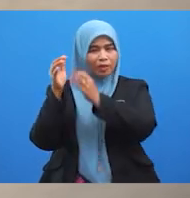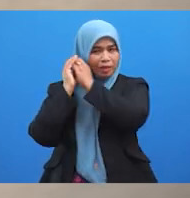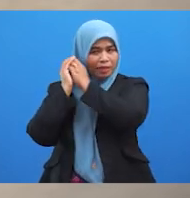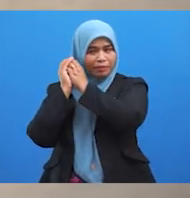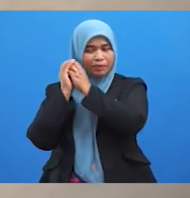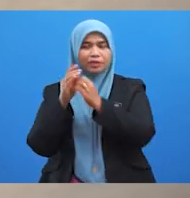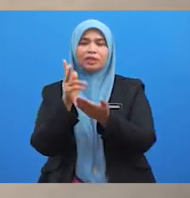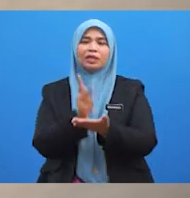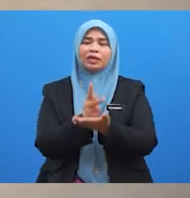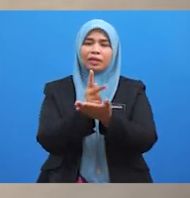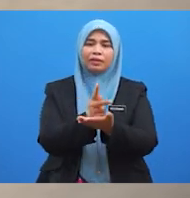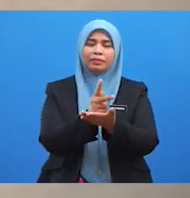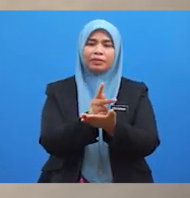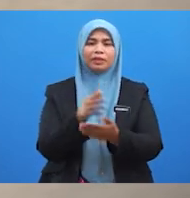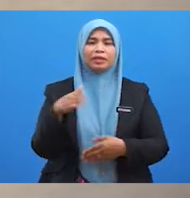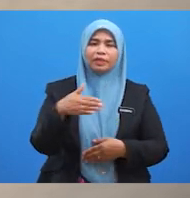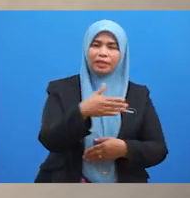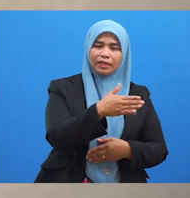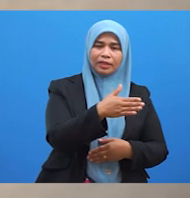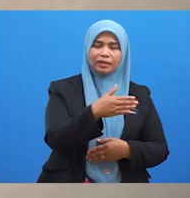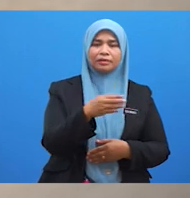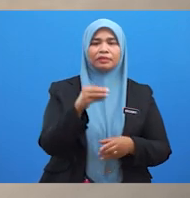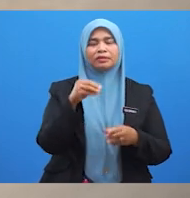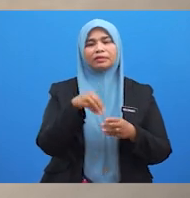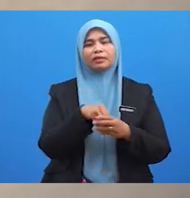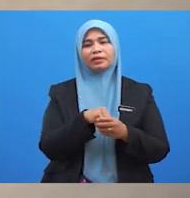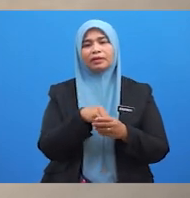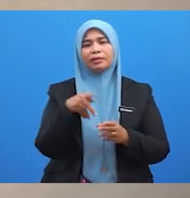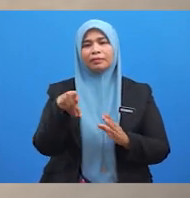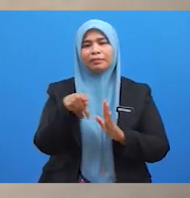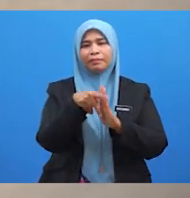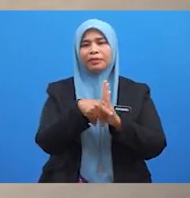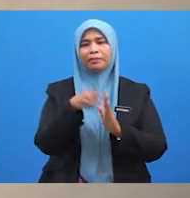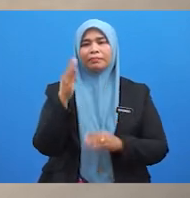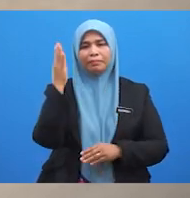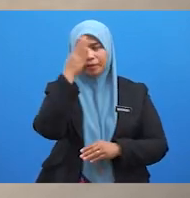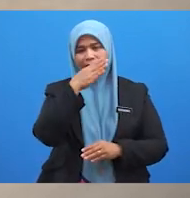sampan, ikan di dalam pembayang pantun.